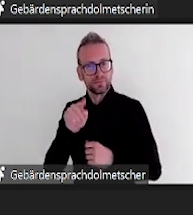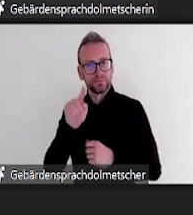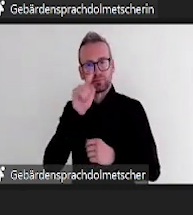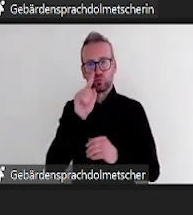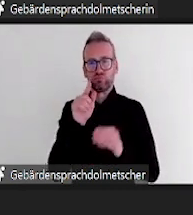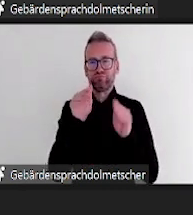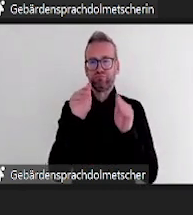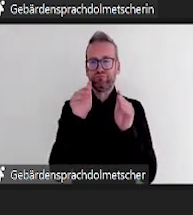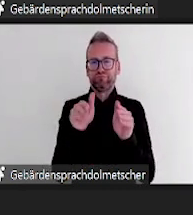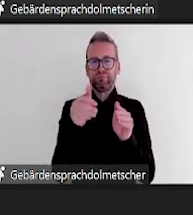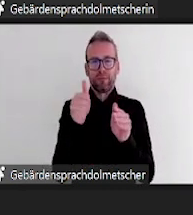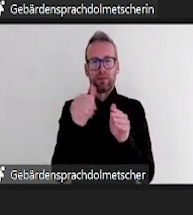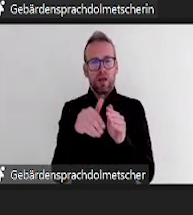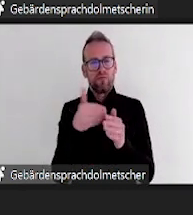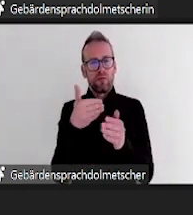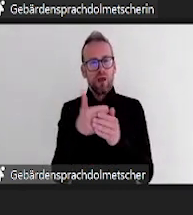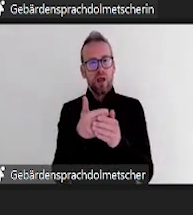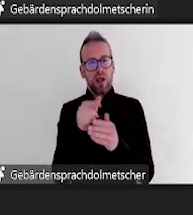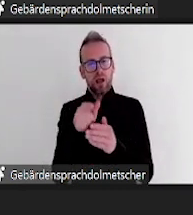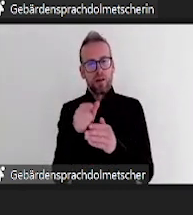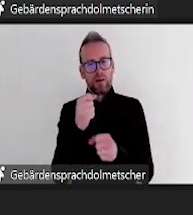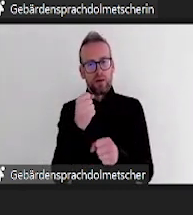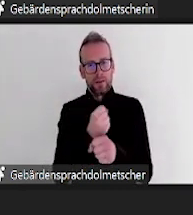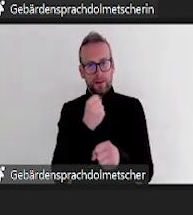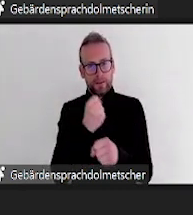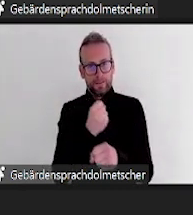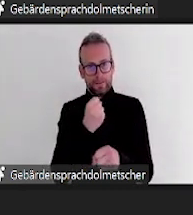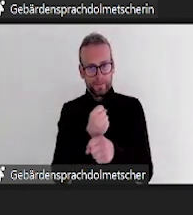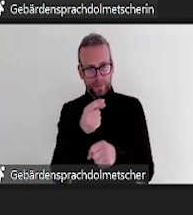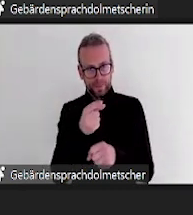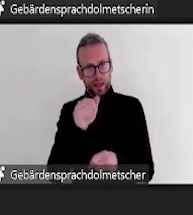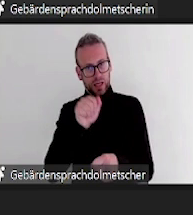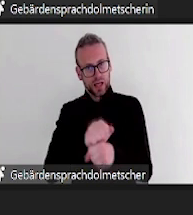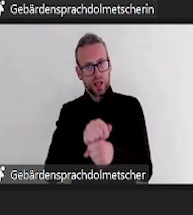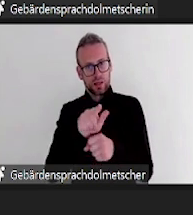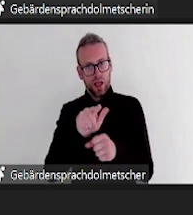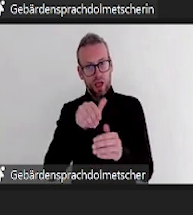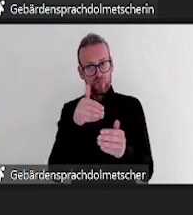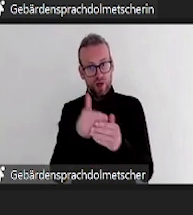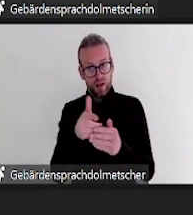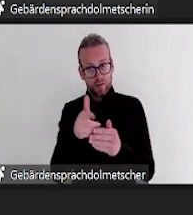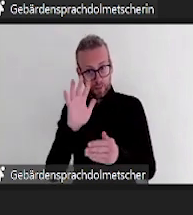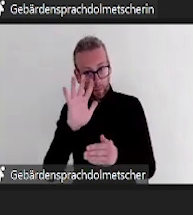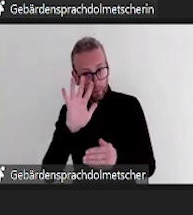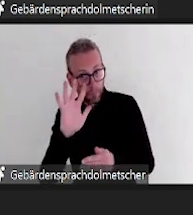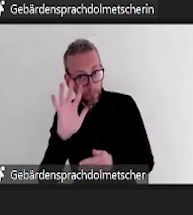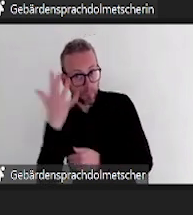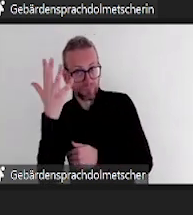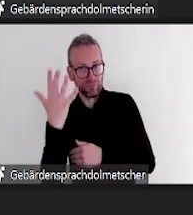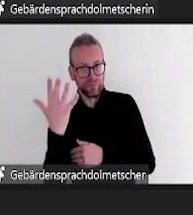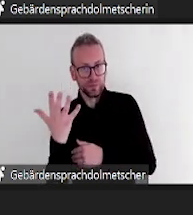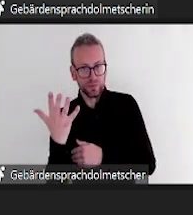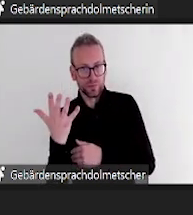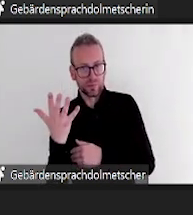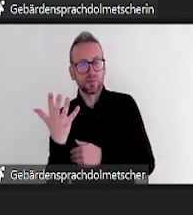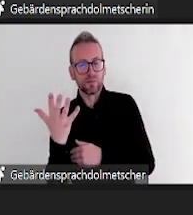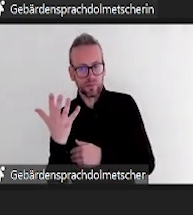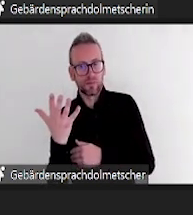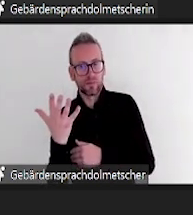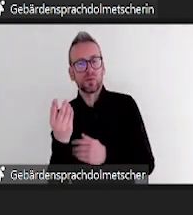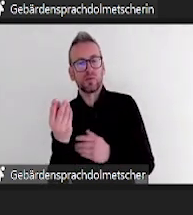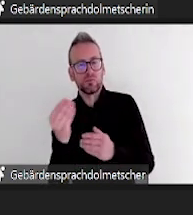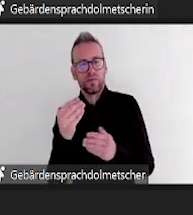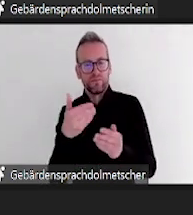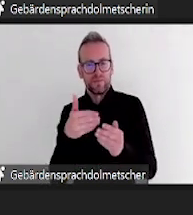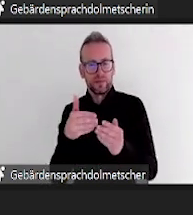Bild interpretieren, bestimmte Ergebnisse hervorbringen. Wenn ich einen Alternativtext mache, habe ich möglicherweise da schon